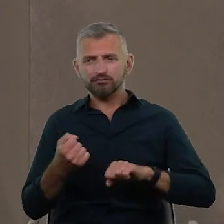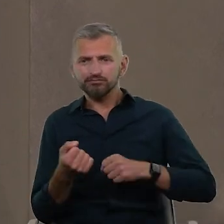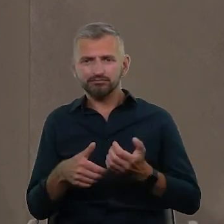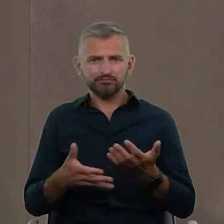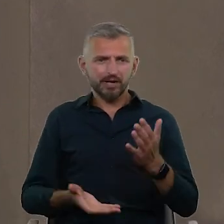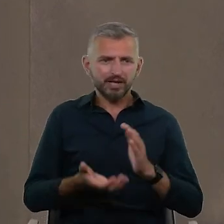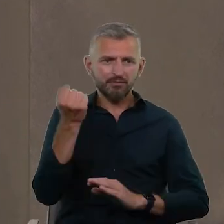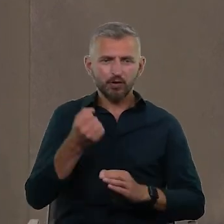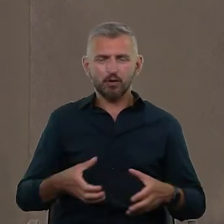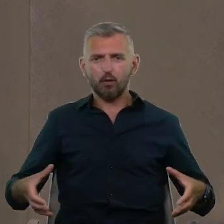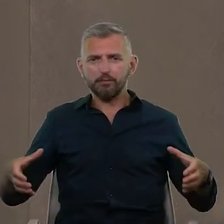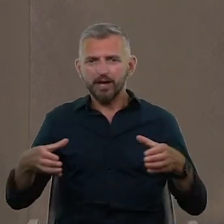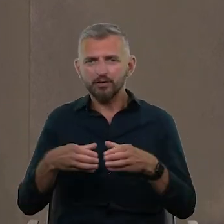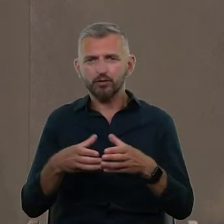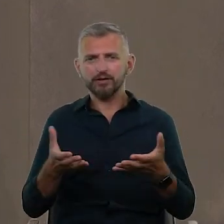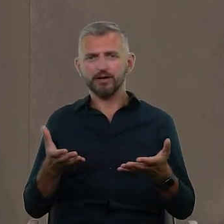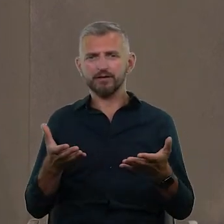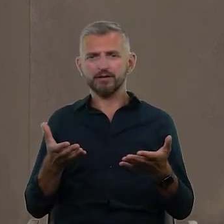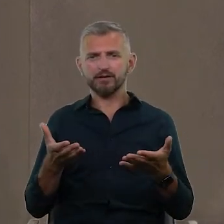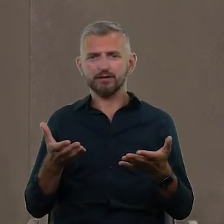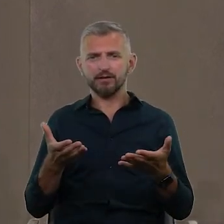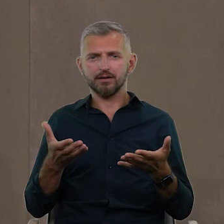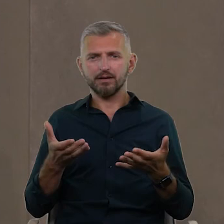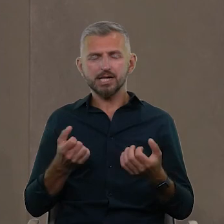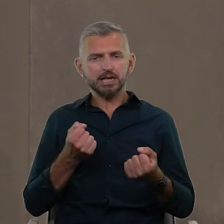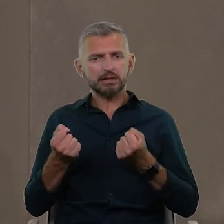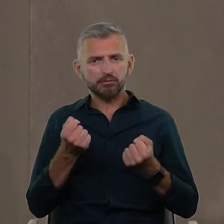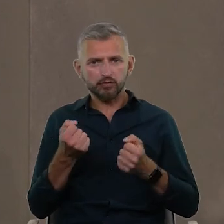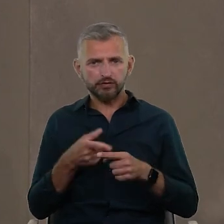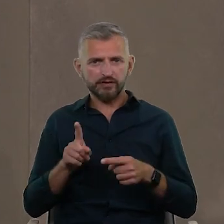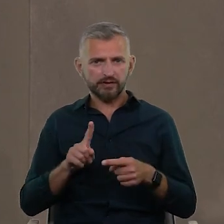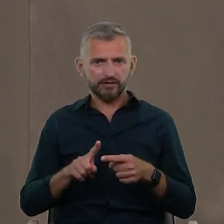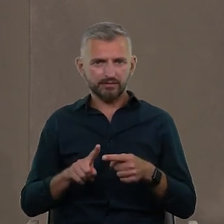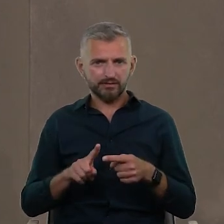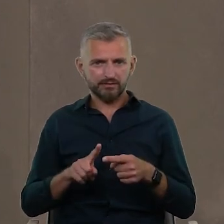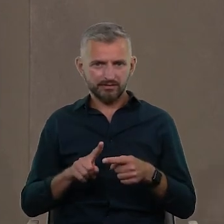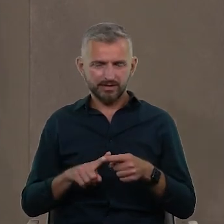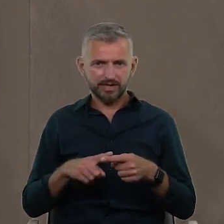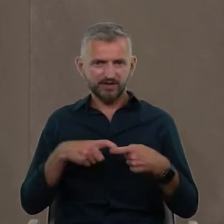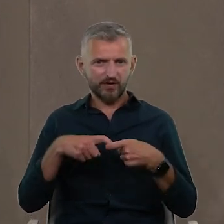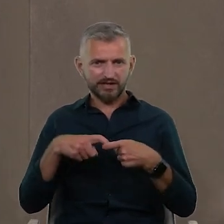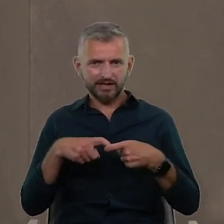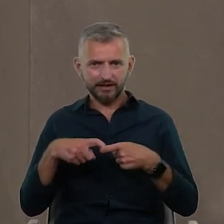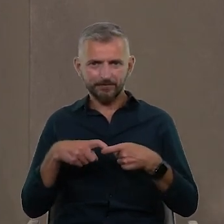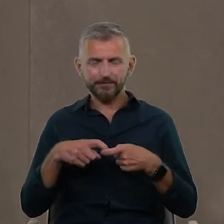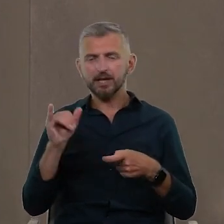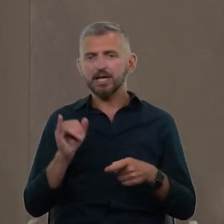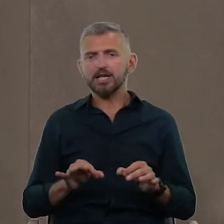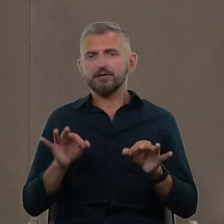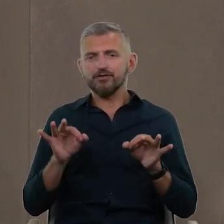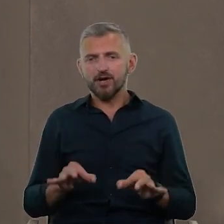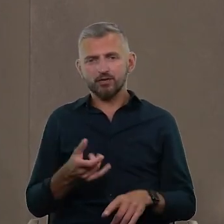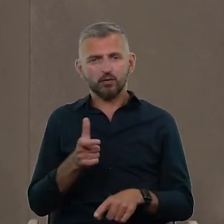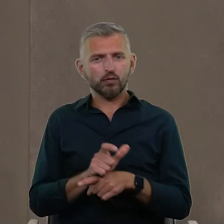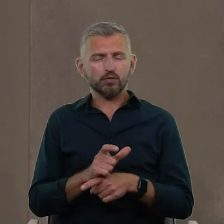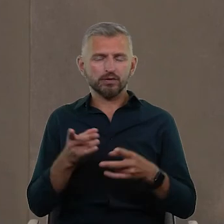підтримуйте, об'єднуйтесь, знаєте, зміцнюйте ці дуже такі горизонтальні зв'язки. І, звичайно, дуже